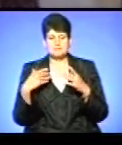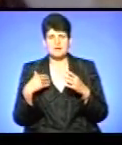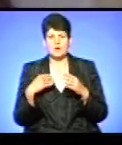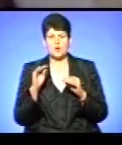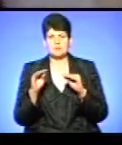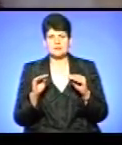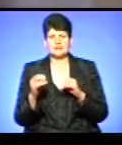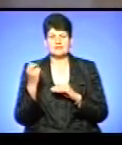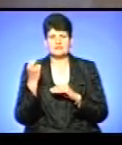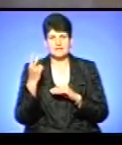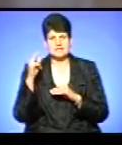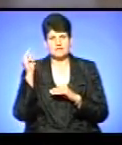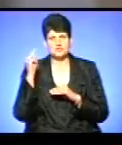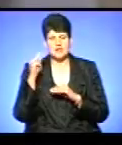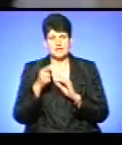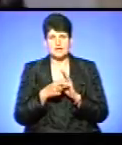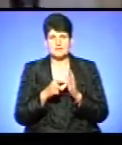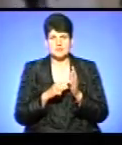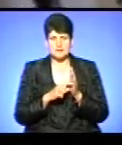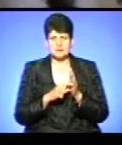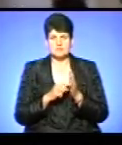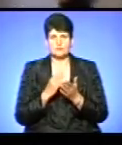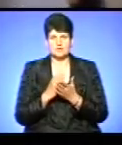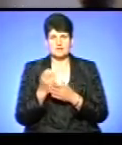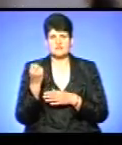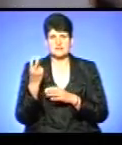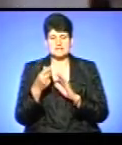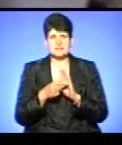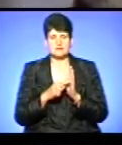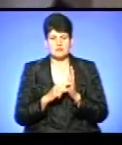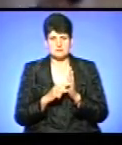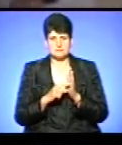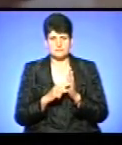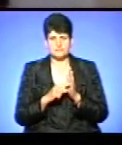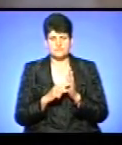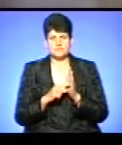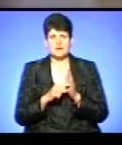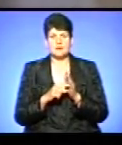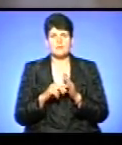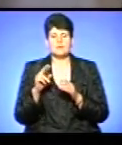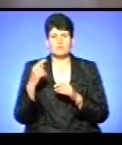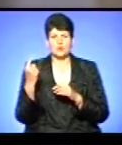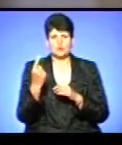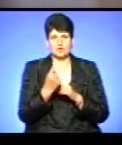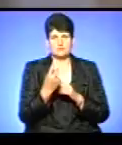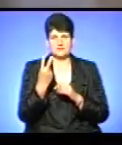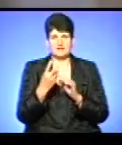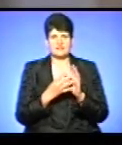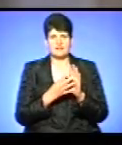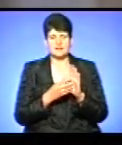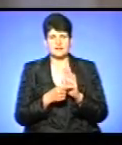обладнали 12 навчальних кабінетів, тому що прийшло 12 класів, на паралелі по одному класу і